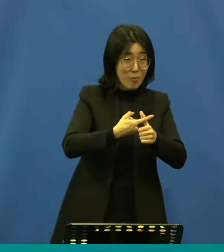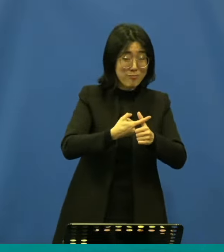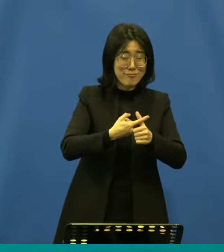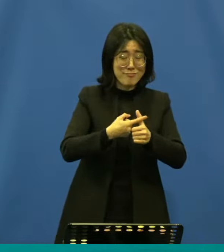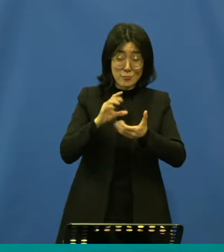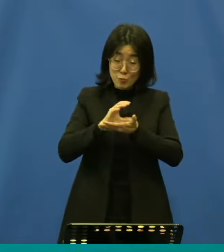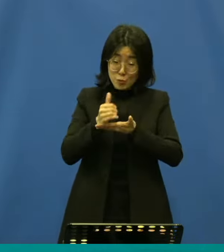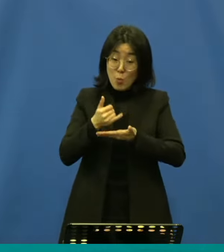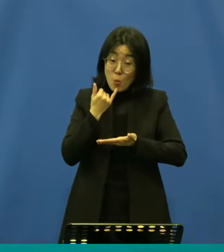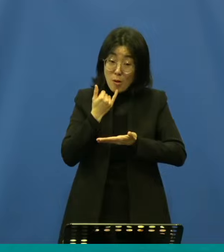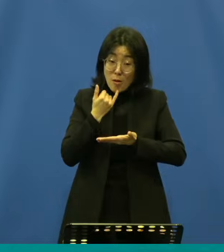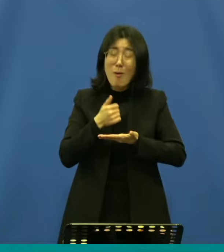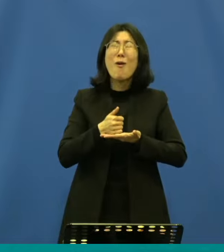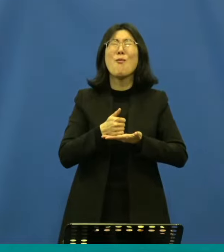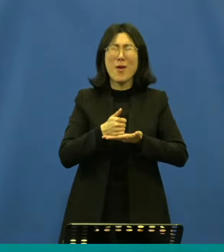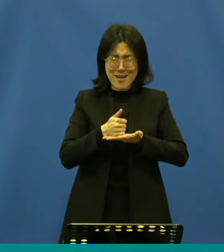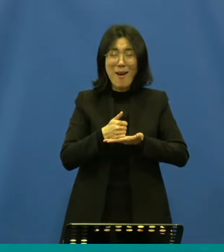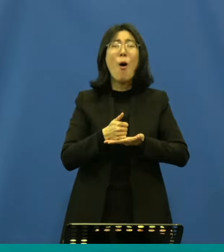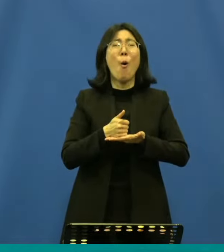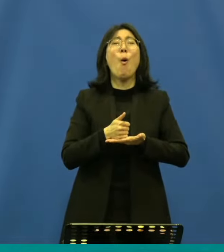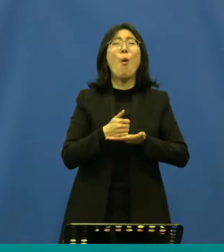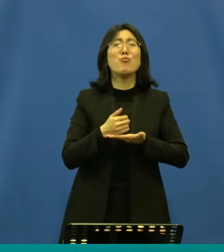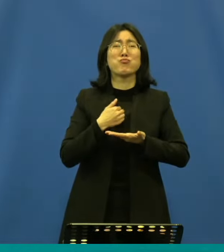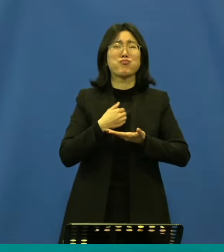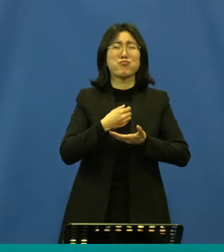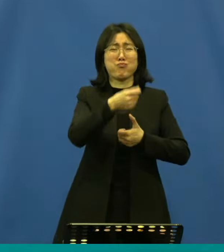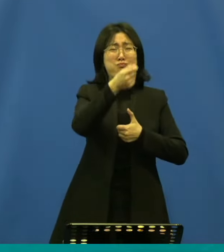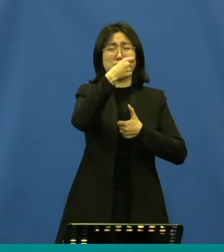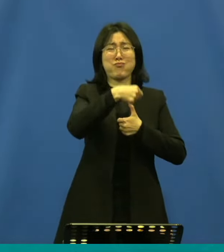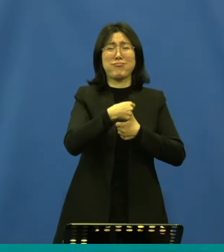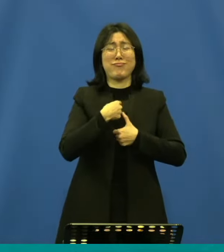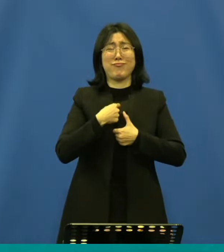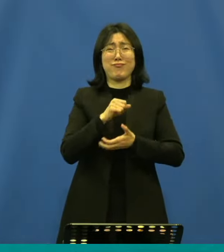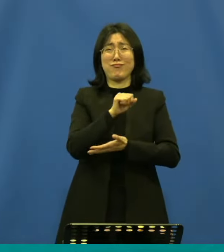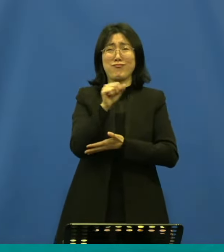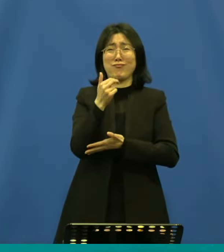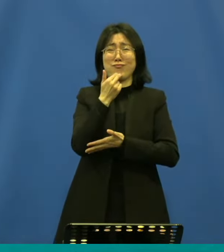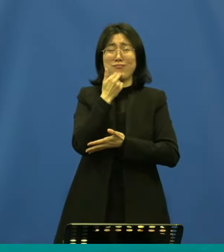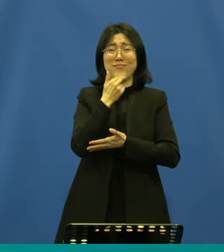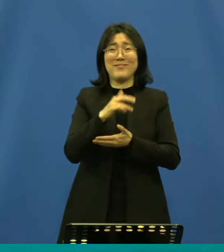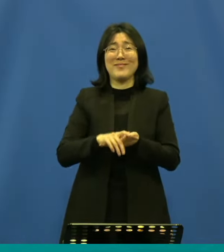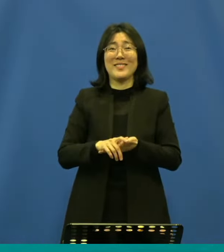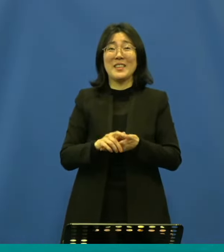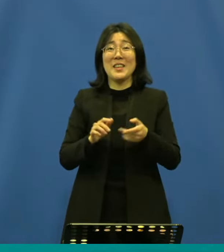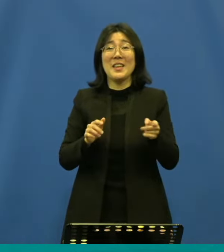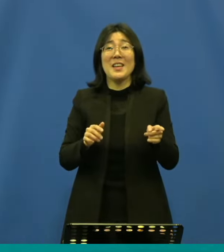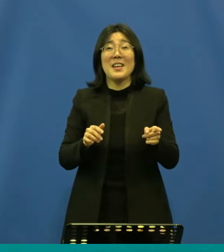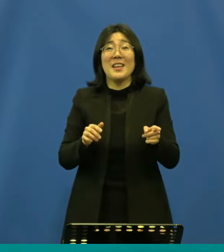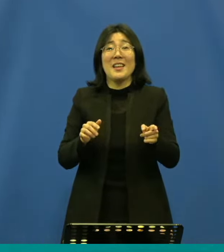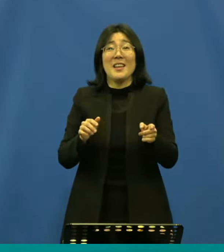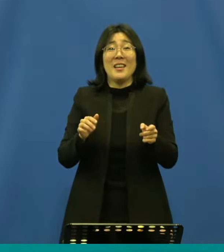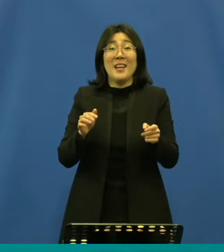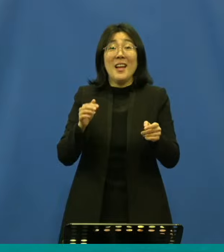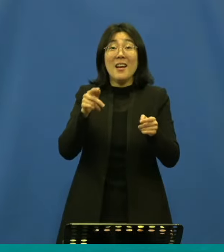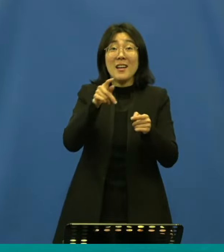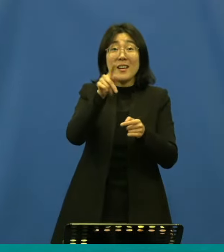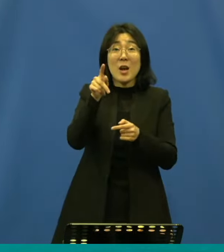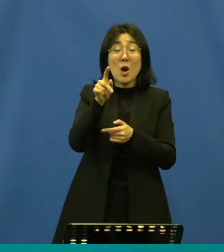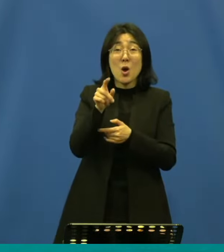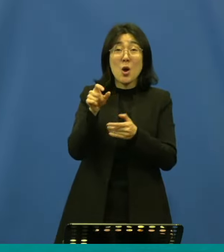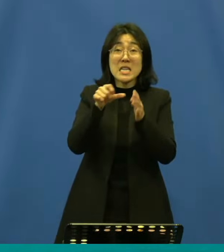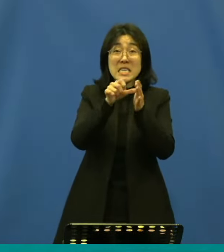그래서 바울의 이 고린도후서 6장 9절로 10절의 말씀이 그런 삶을 사는 거예요. 이거 어떻게 뭐